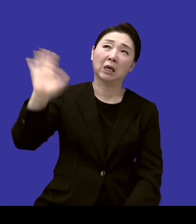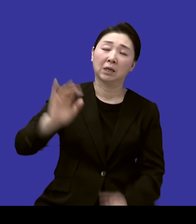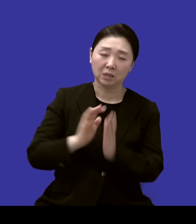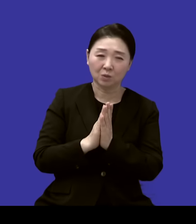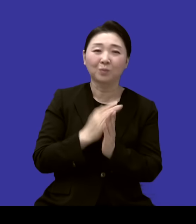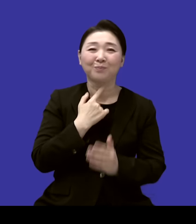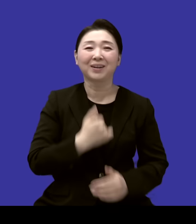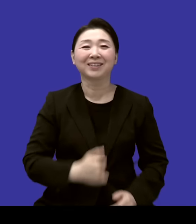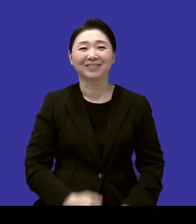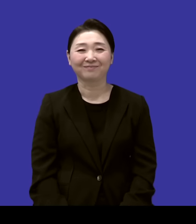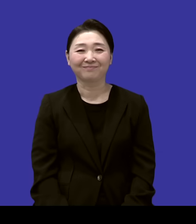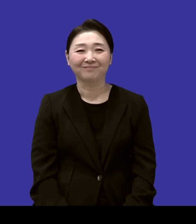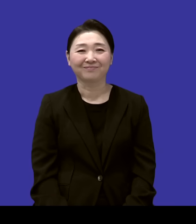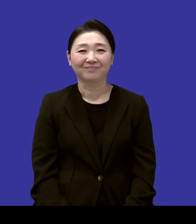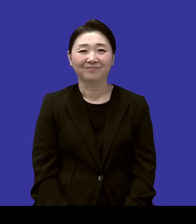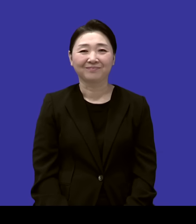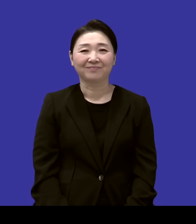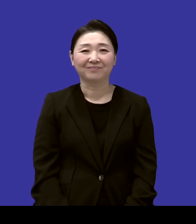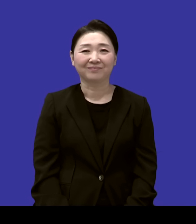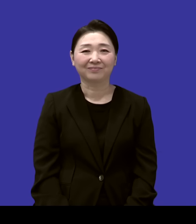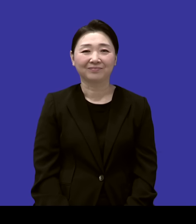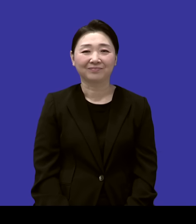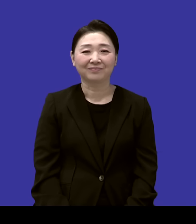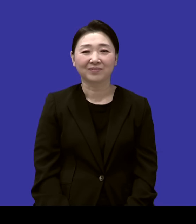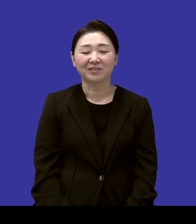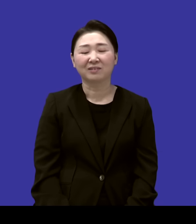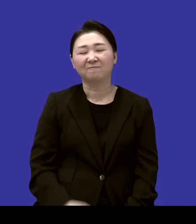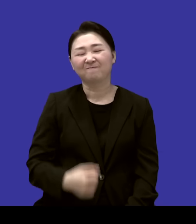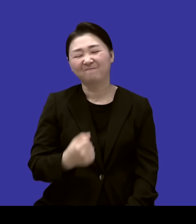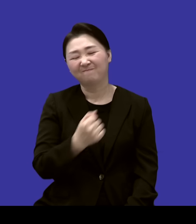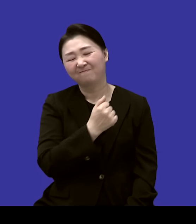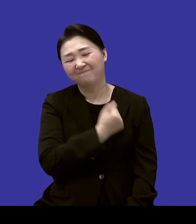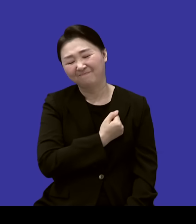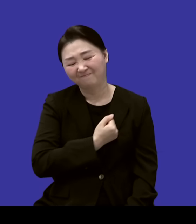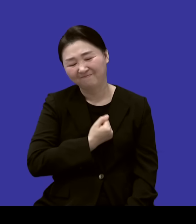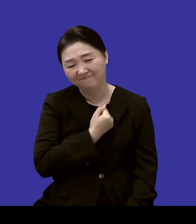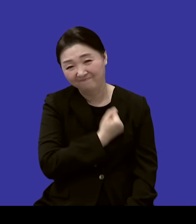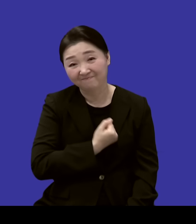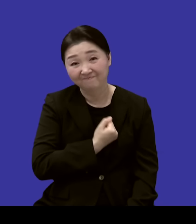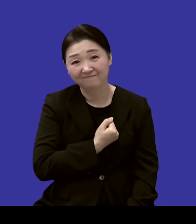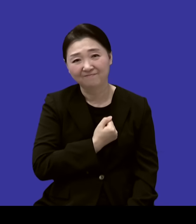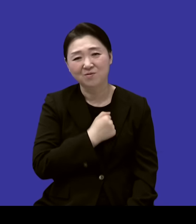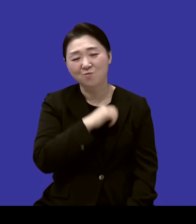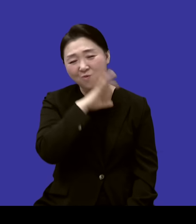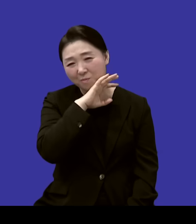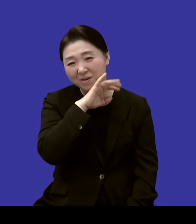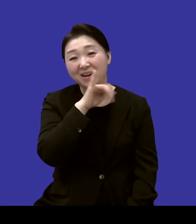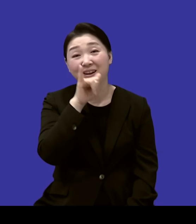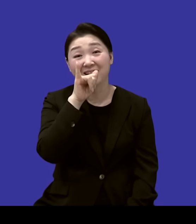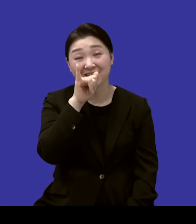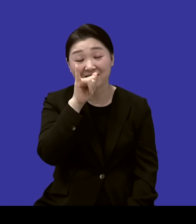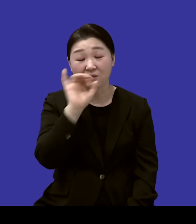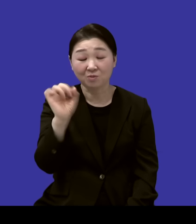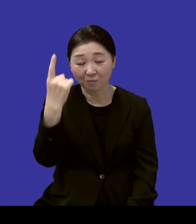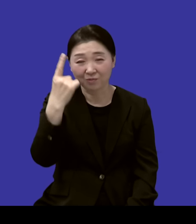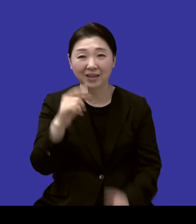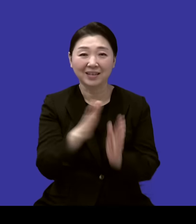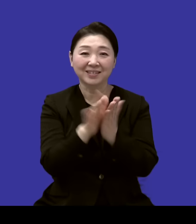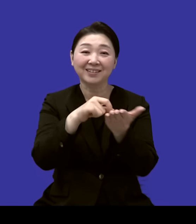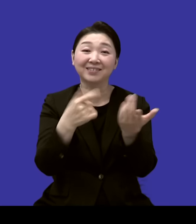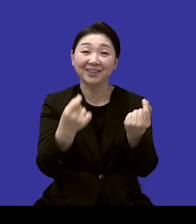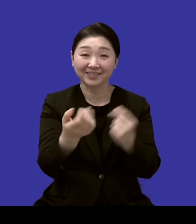막 드렸던 것 같습니다. 그래요. 그런 탄식과 네. 어찌 보면 원망이 또 그런 책을 또 쓰게 해주셨던 것 같은데 네, 맞습니다. 지금까지